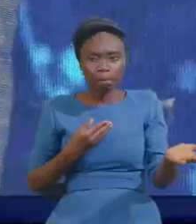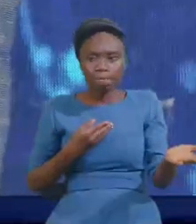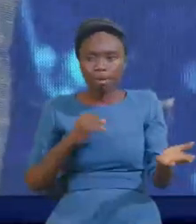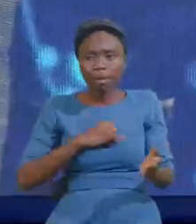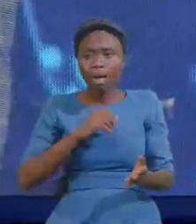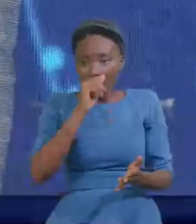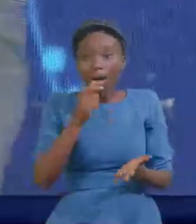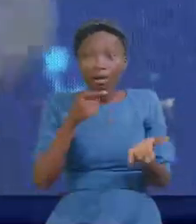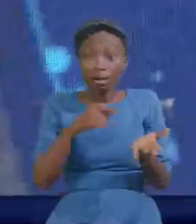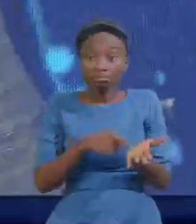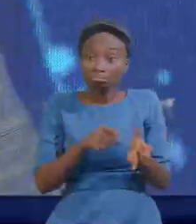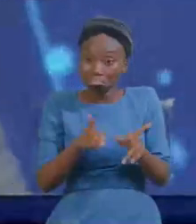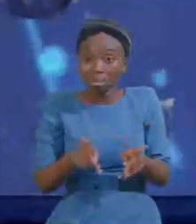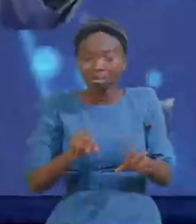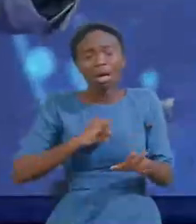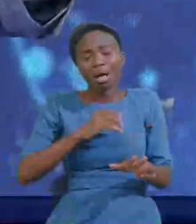Qui mentionne mon nom là-bas?